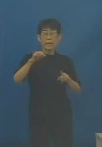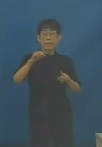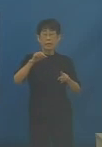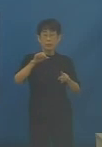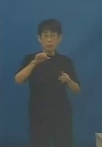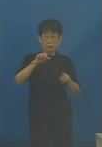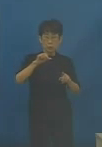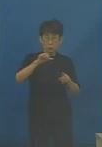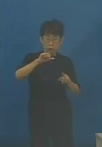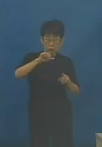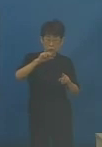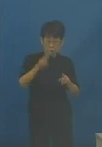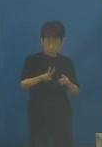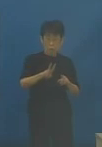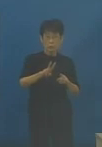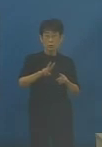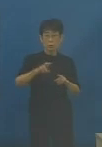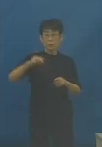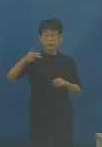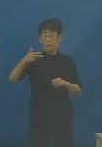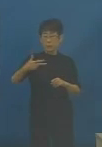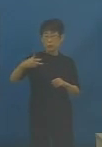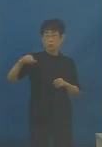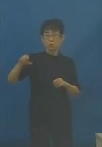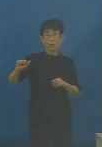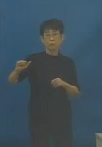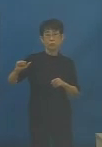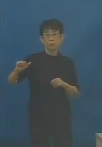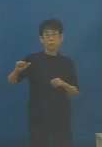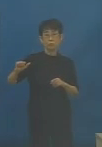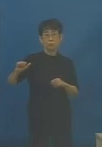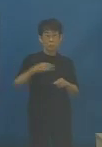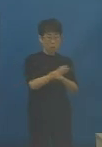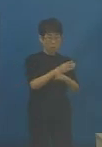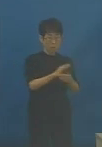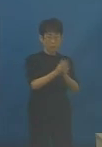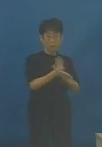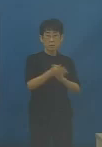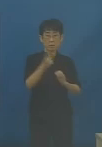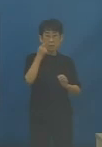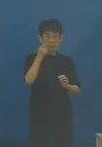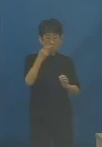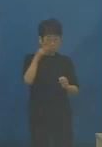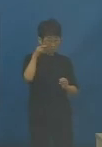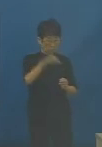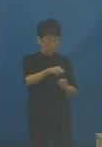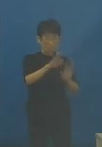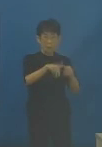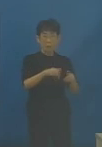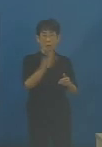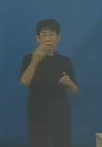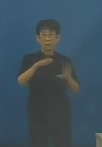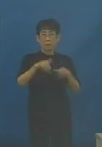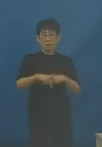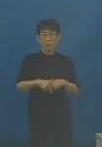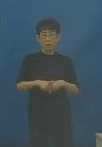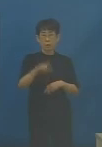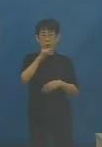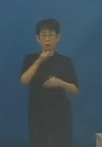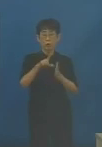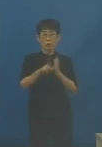で見つかったという報道がありました。本県の場合は今 100% BA.5 系統と思われます